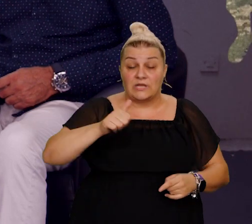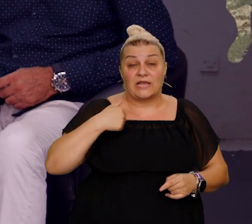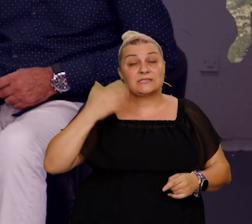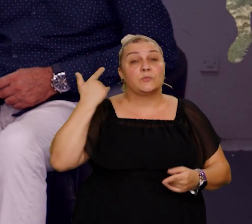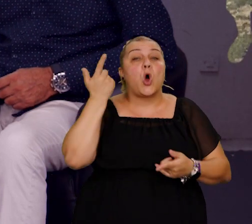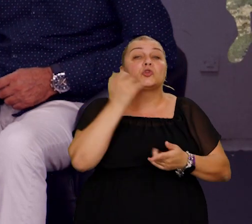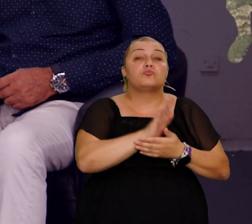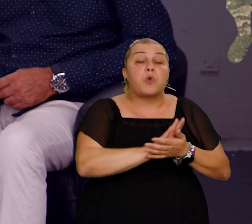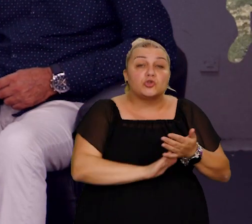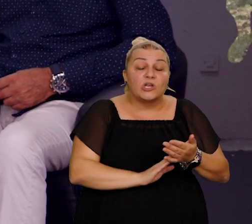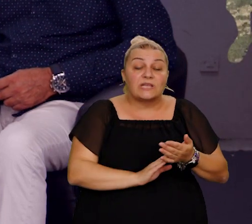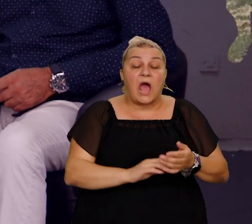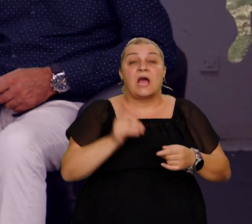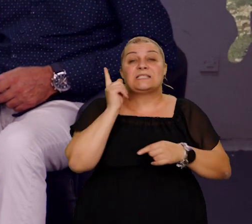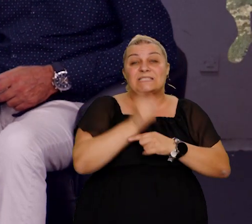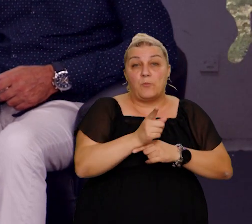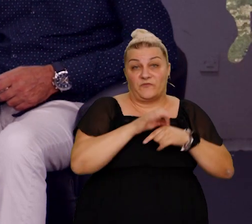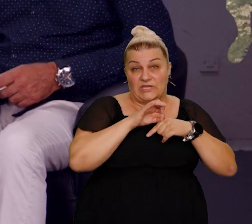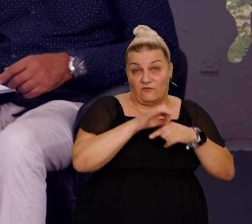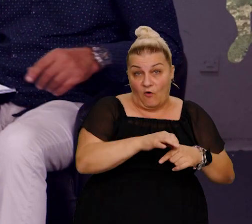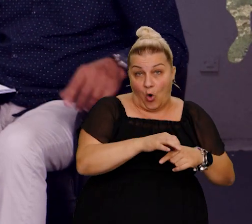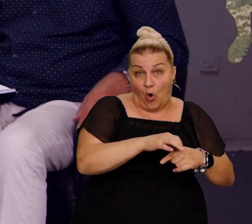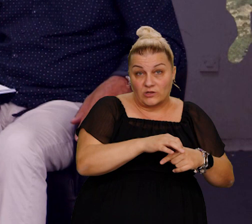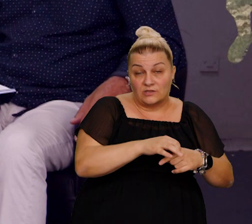početka zapovjednik voda protuzračne obrane tu.